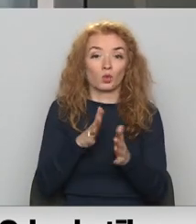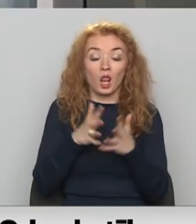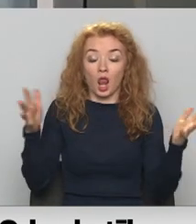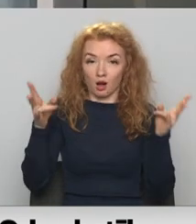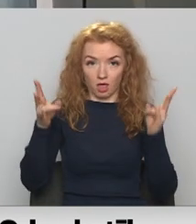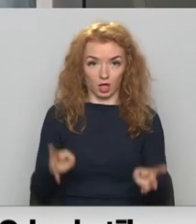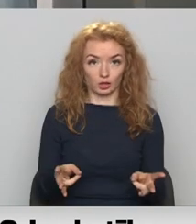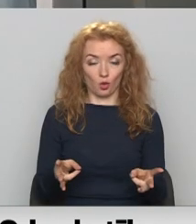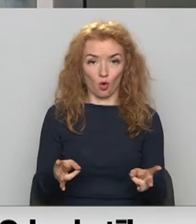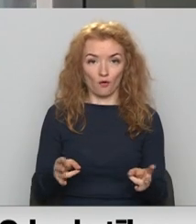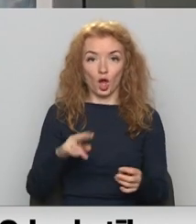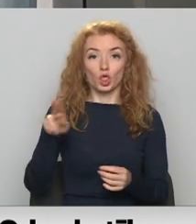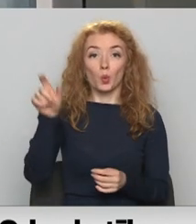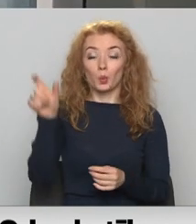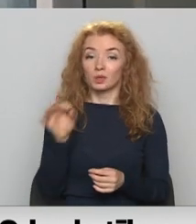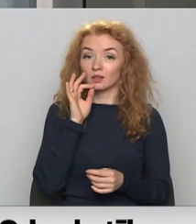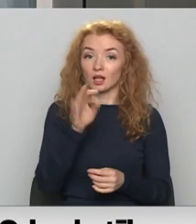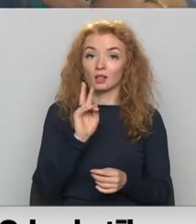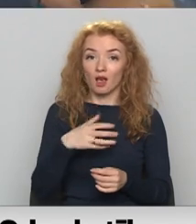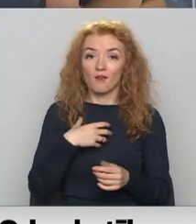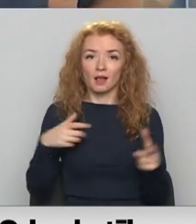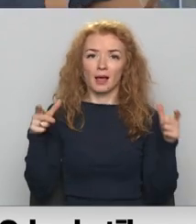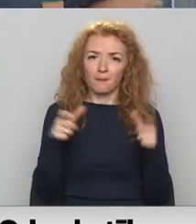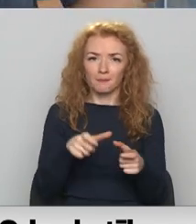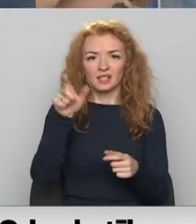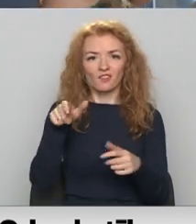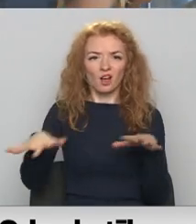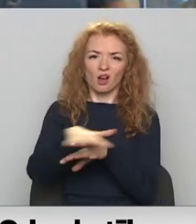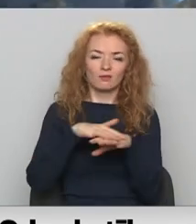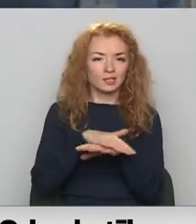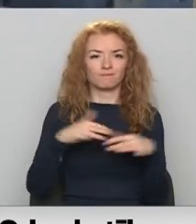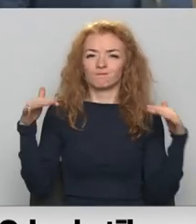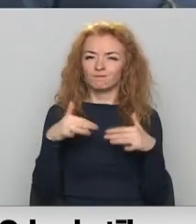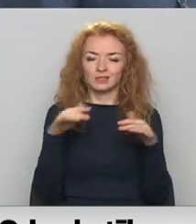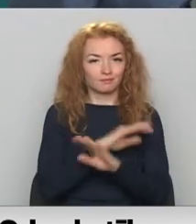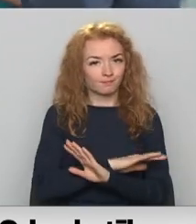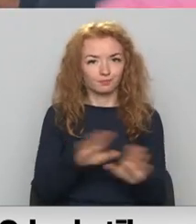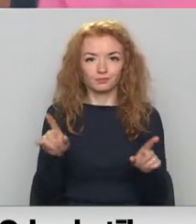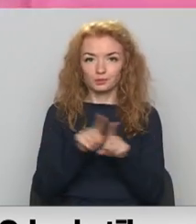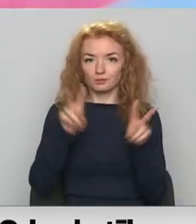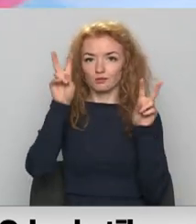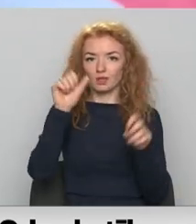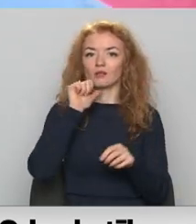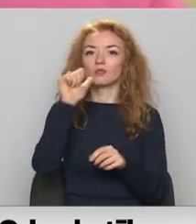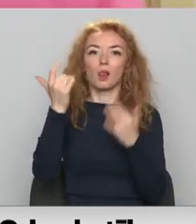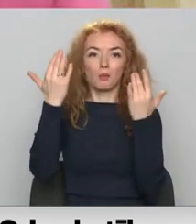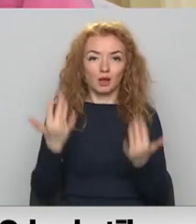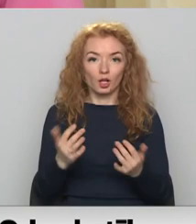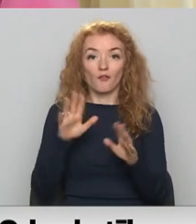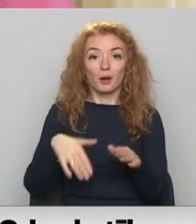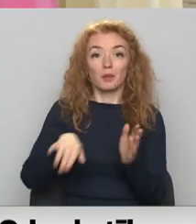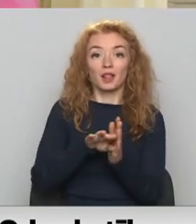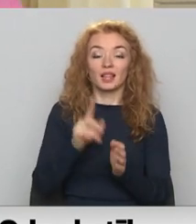katastrofas. Dumpis teica, ka jāierobežo cilvēku kustību un pulcēšanās, tajā skaitā tā sauktie zaļie pasākumi, kuros var